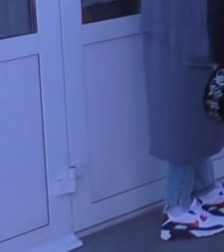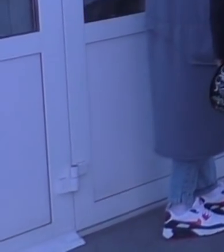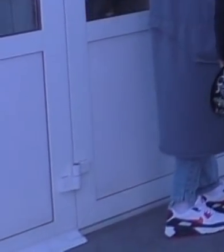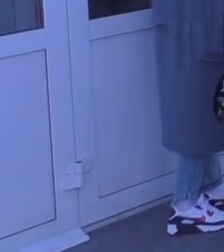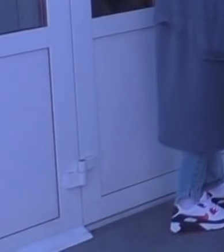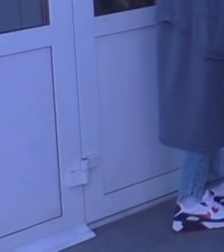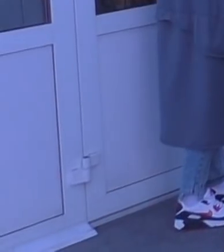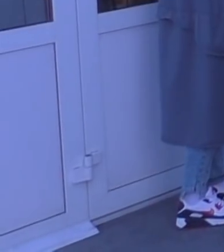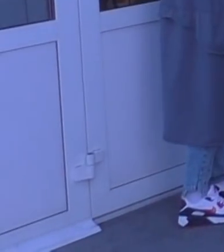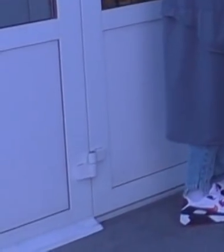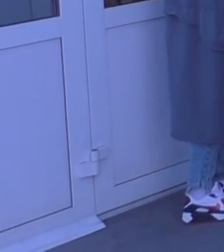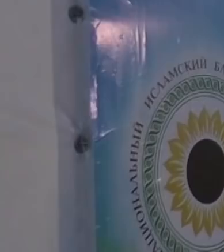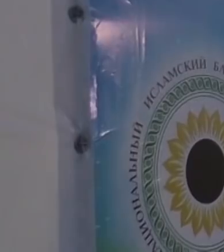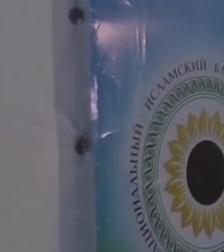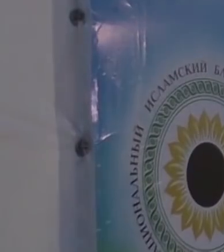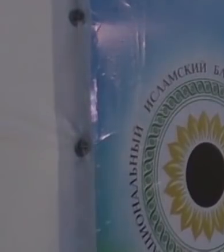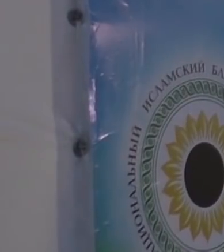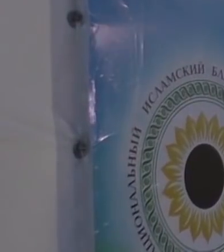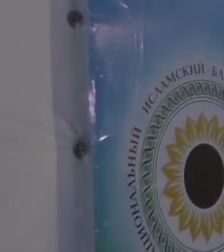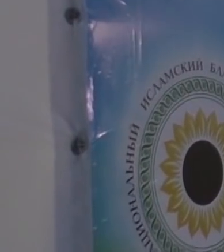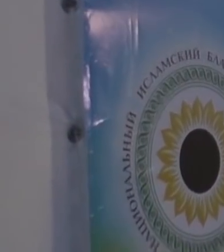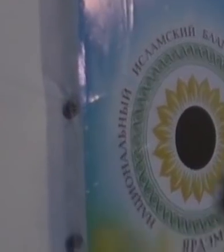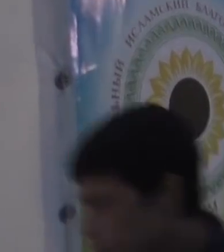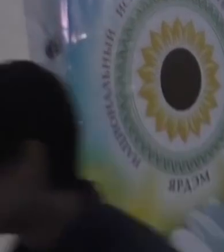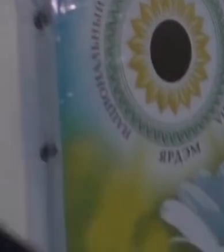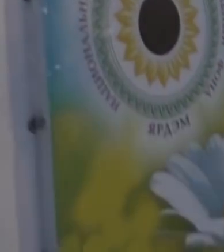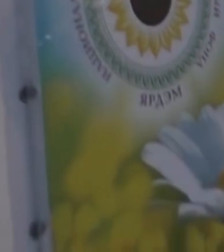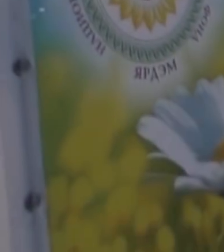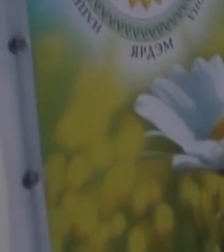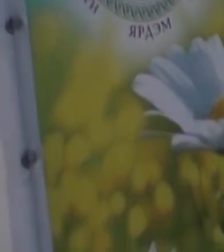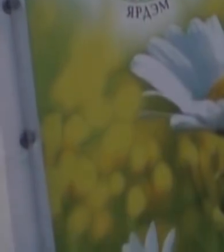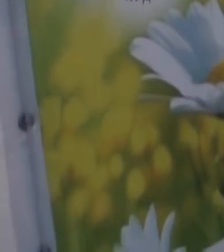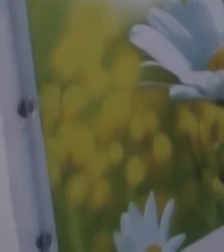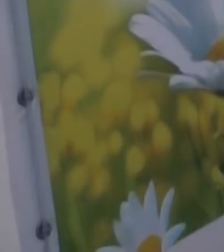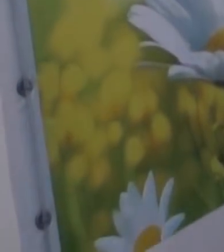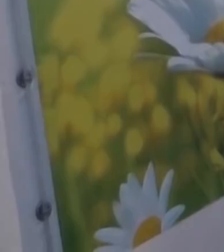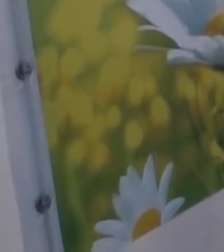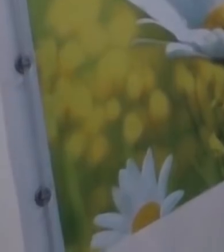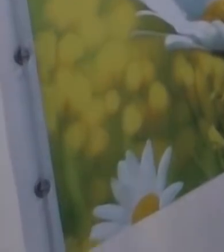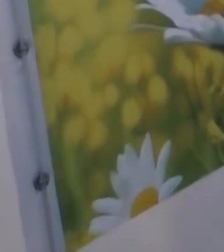الهلال أقبل تعال